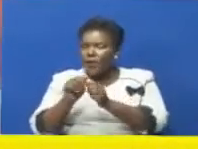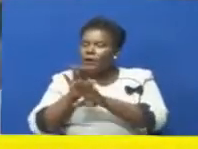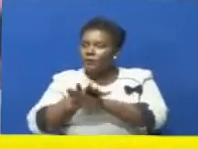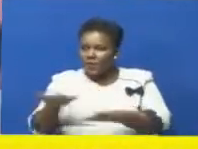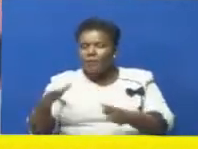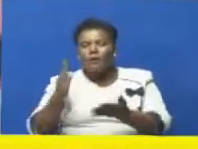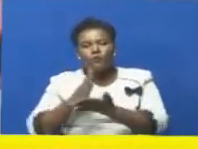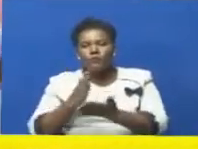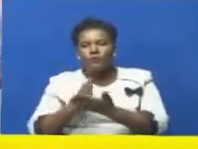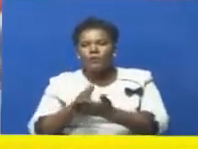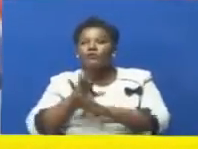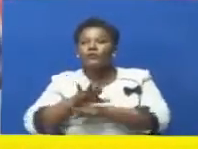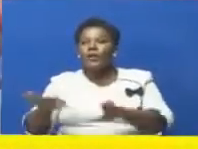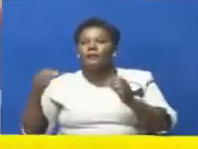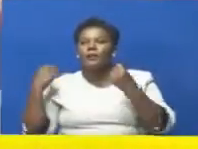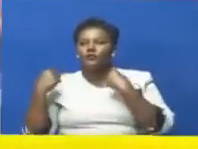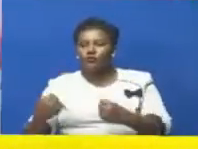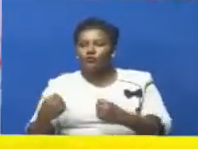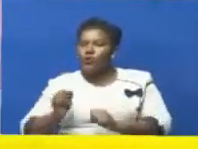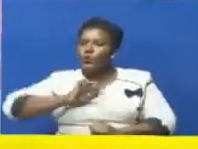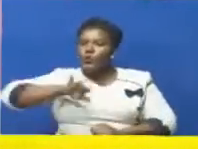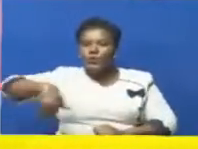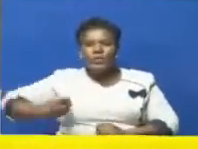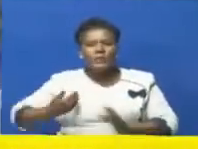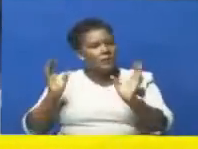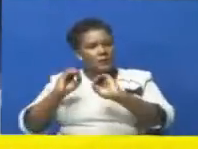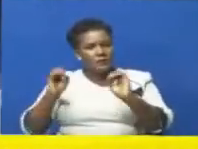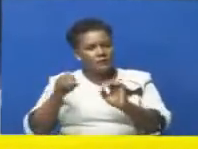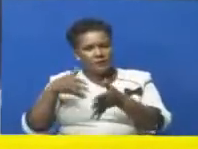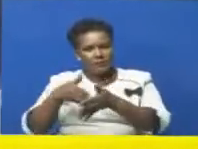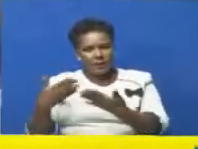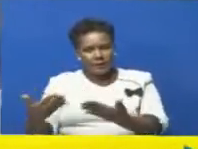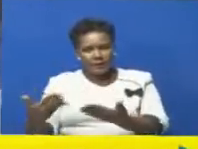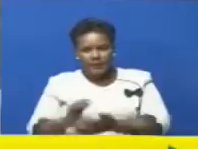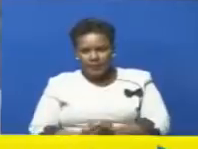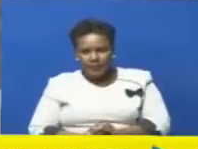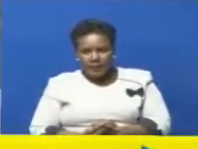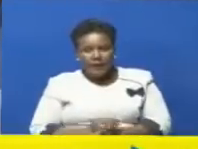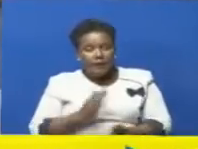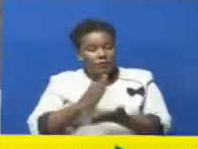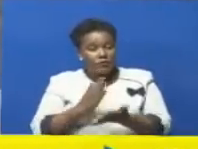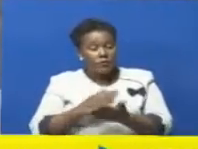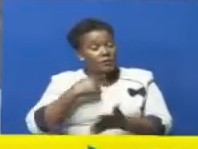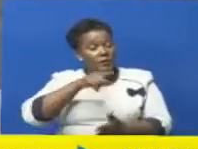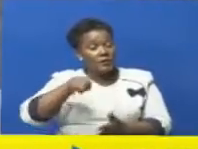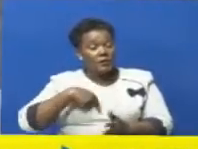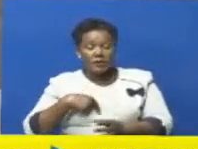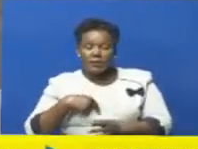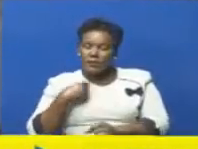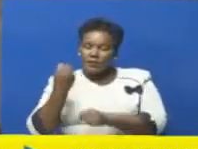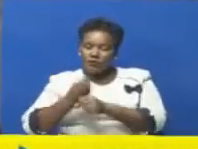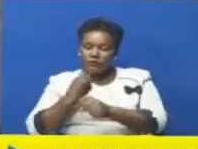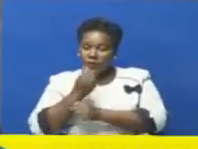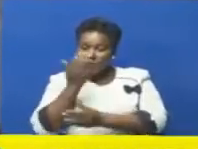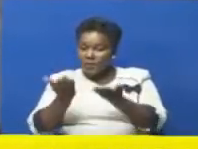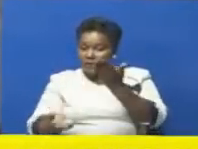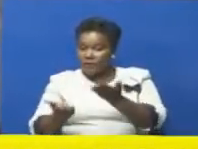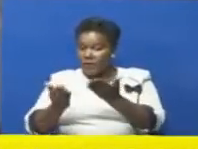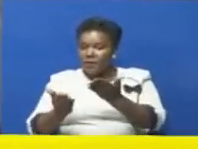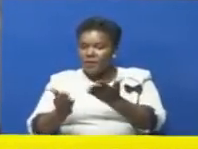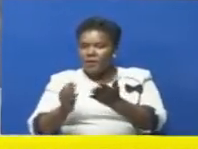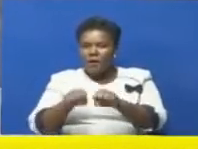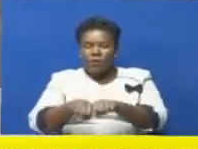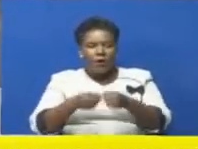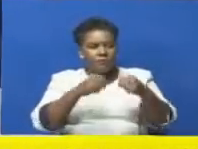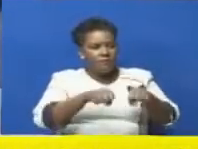umeimarishwa na hakuna wizi uliotokea mpaka sasa hivi, na bado tunaendelea kutathmini uharibifu uliotokea. Baada ya hapo